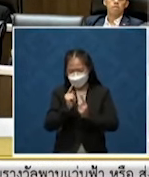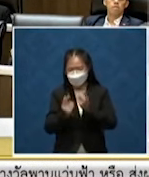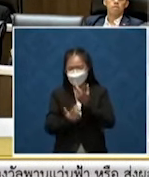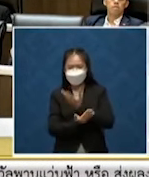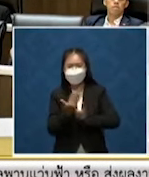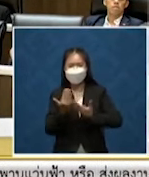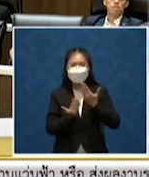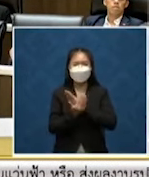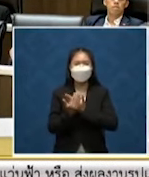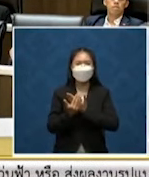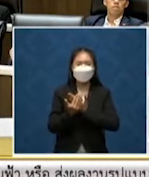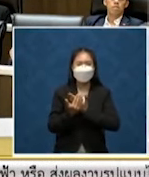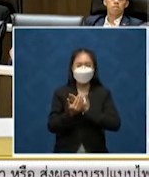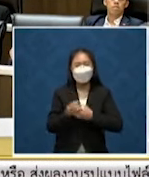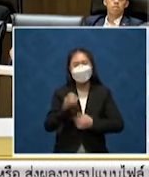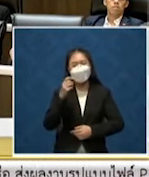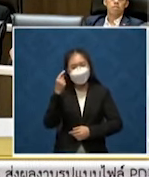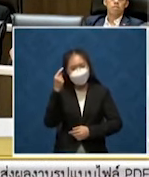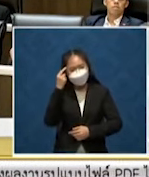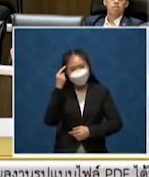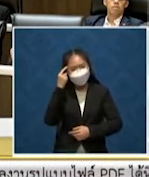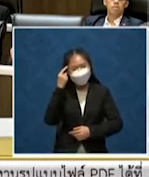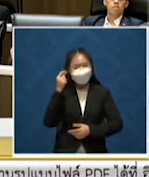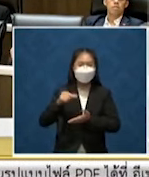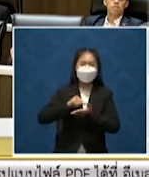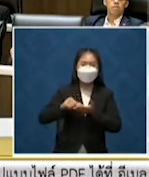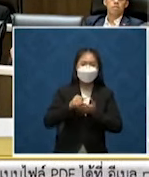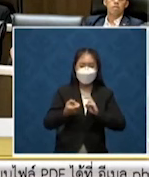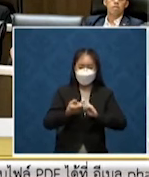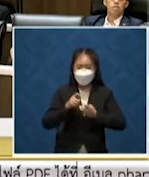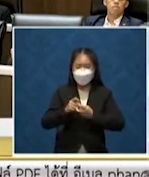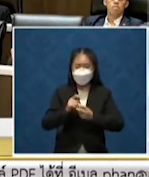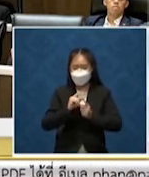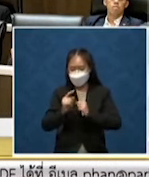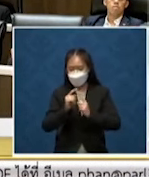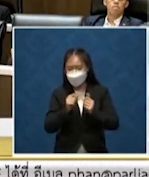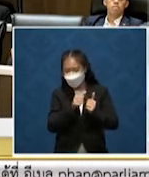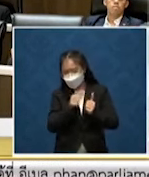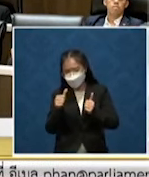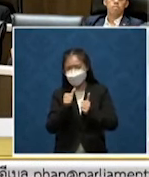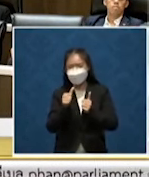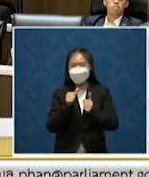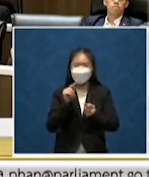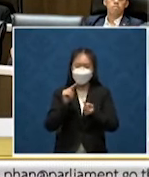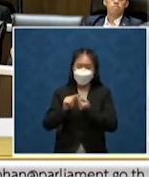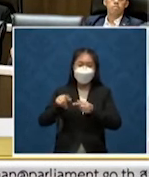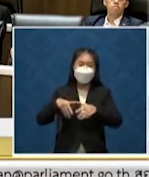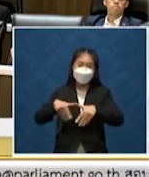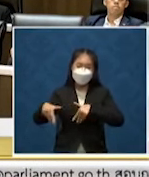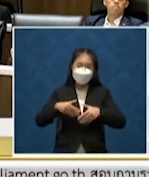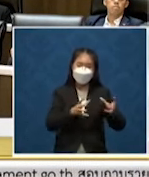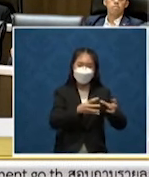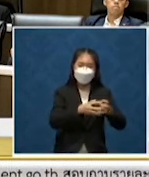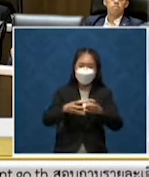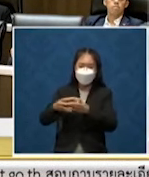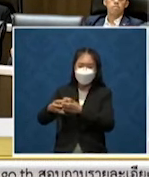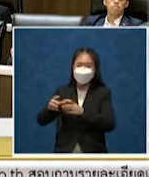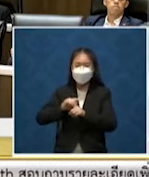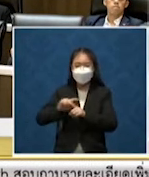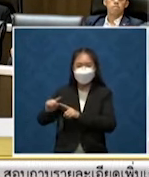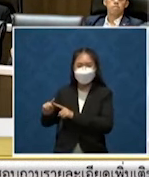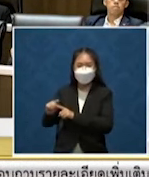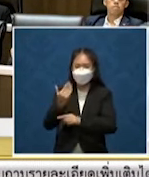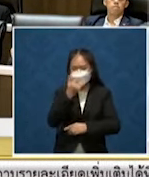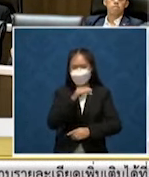ยังเป็นเยาวชนถ้าทำผิดกฎหมายกฎหมายมีก็ต้องไปบังคับใช้ 14อีกเป็นหมื่นเป็นแสนคนนะครับในโรงเรียนต่าง